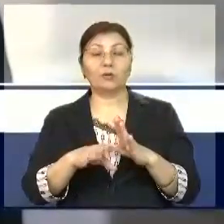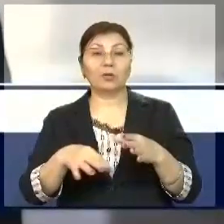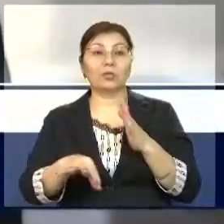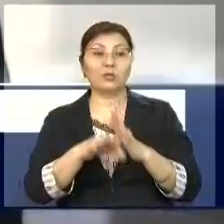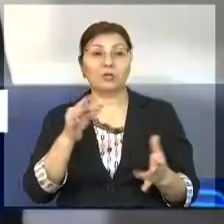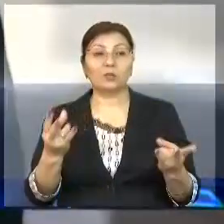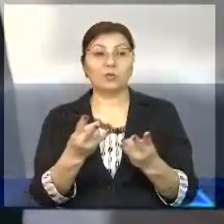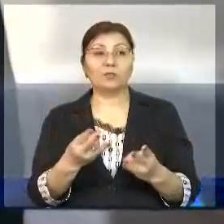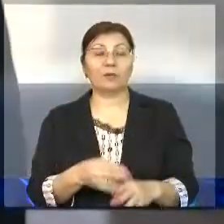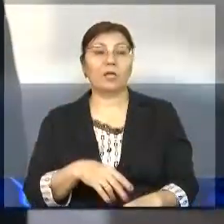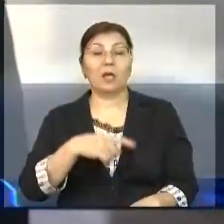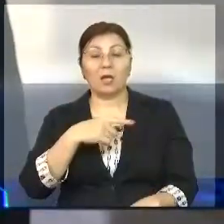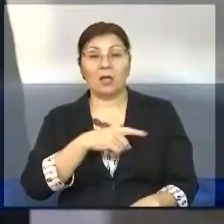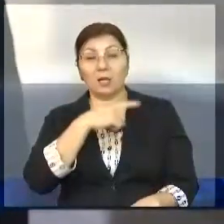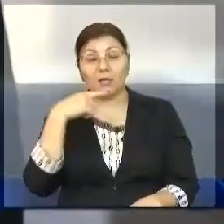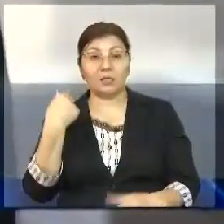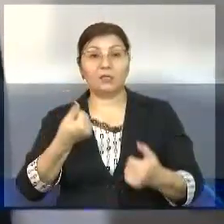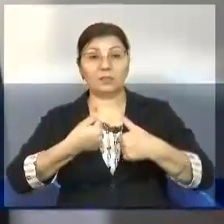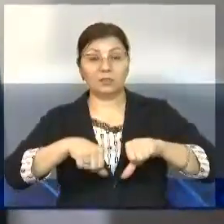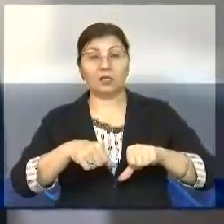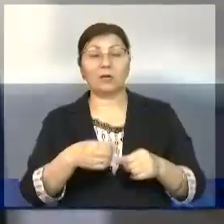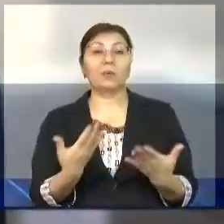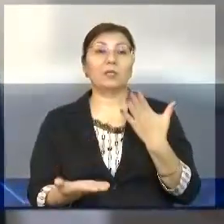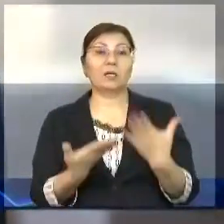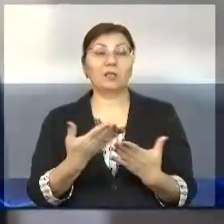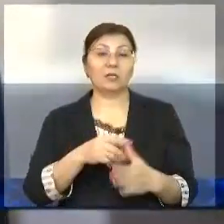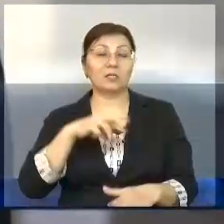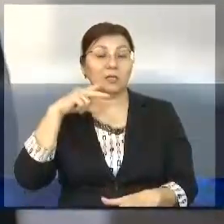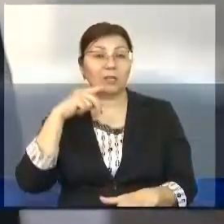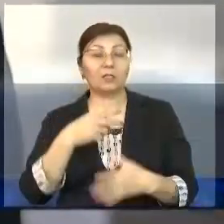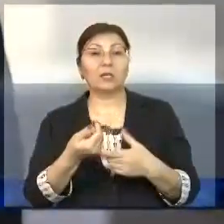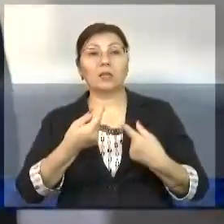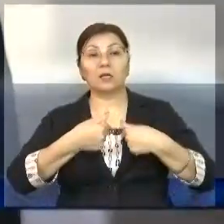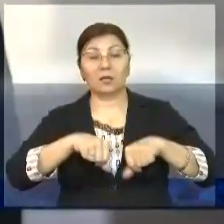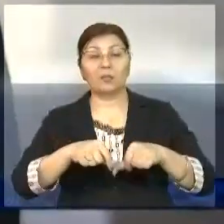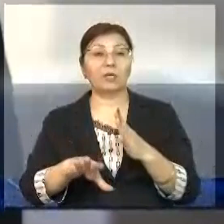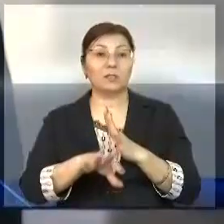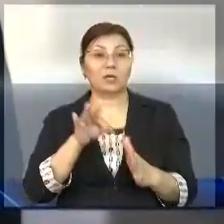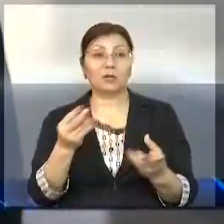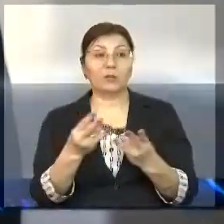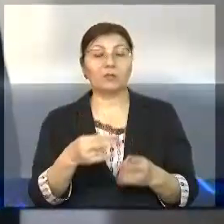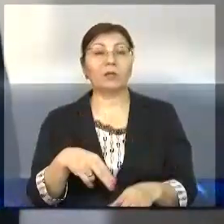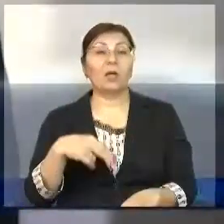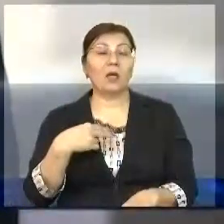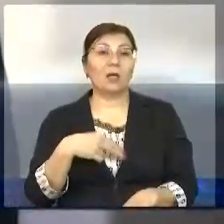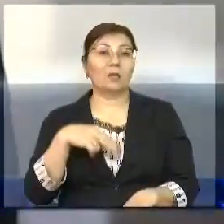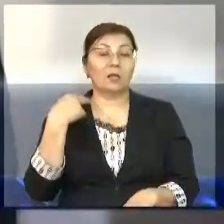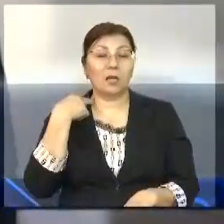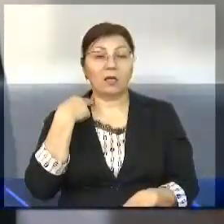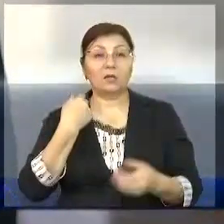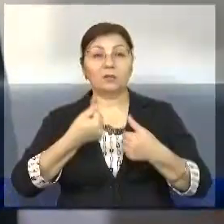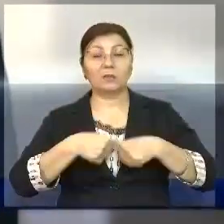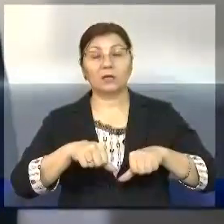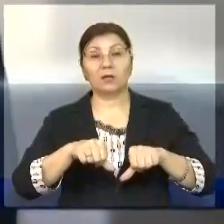Әлде кореялықтармен келісу керек па? Қытаймен келісу керек па деген сияқты, немесе ағылшындармен келісу керек па деген сияқты